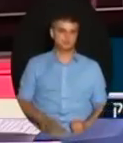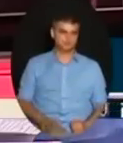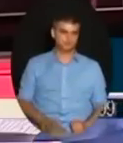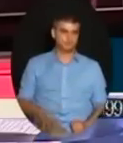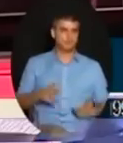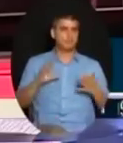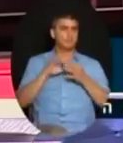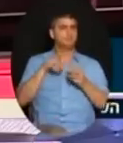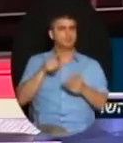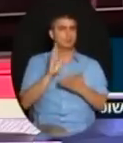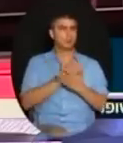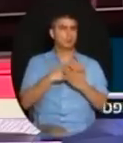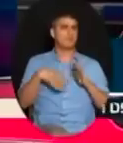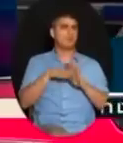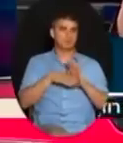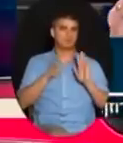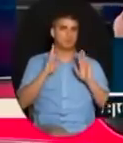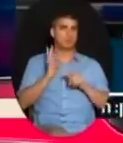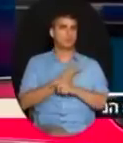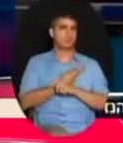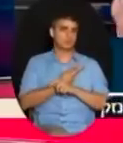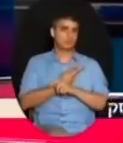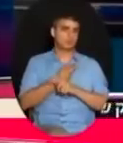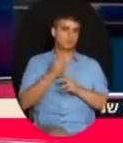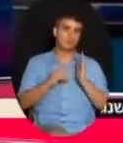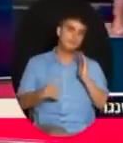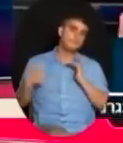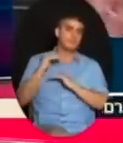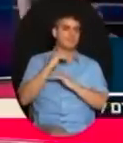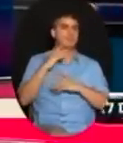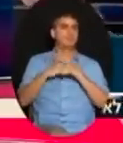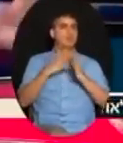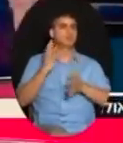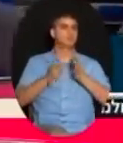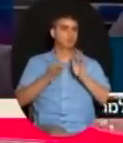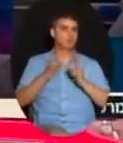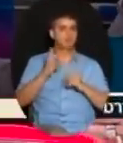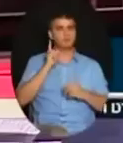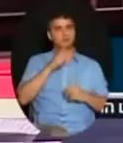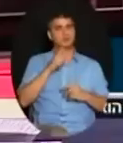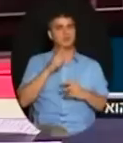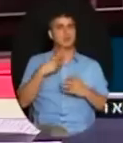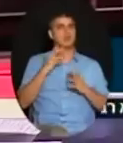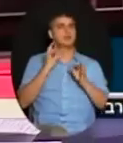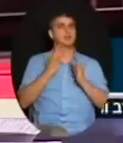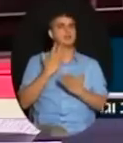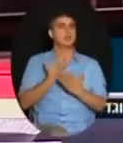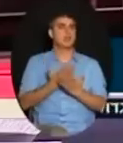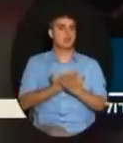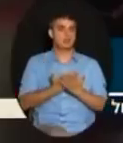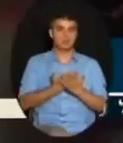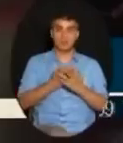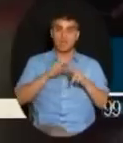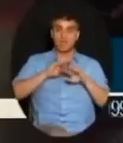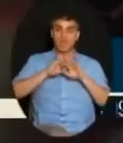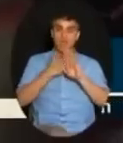זהו, בהקשר הזה הוא קובע קביעות שהן קביעות נורמטיביות, שהן מעבר להליך המשפטי ולמה שנקרא דיני הראיות.